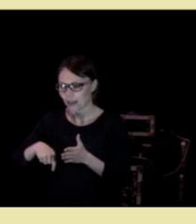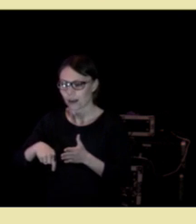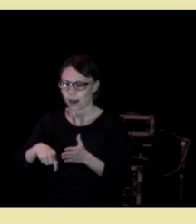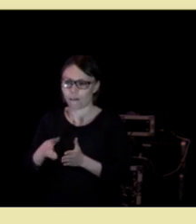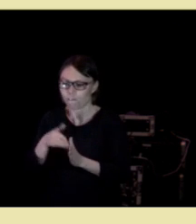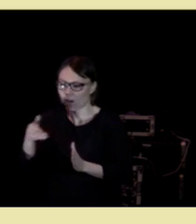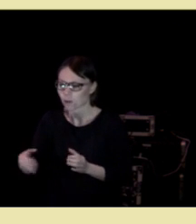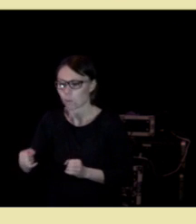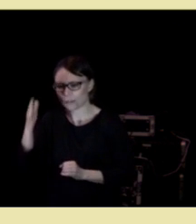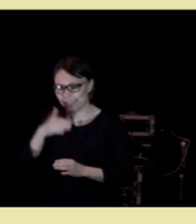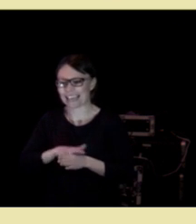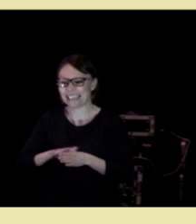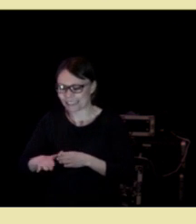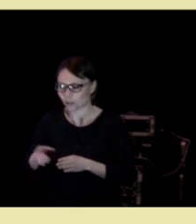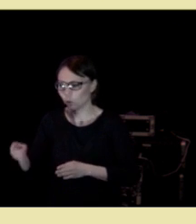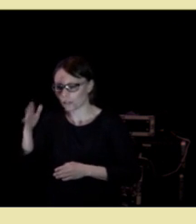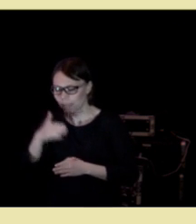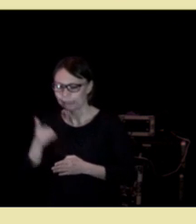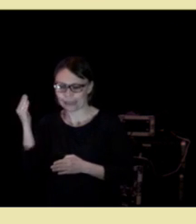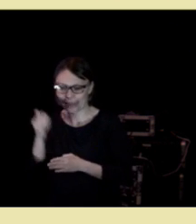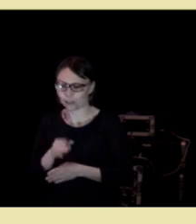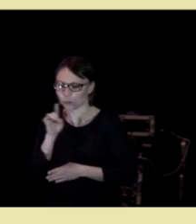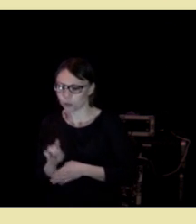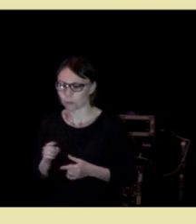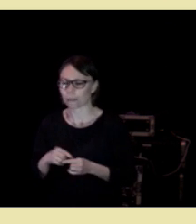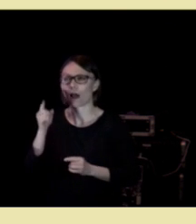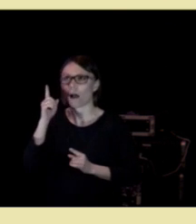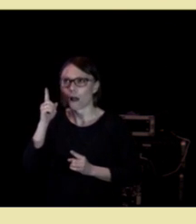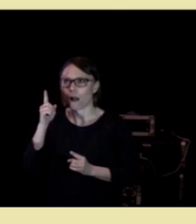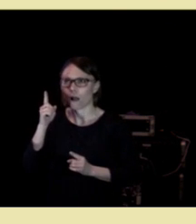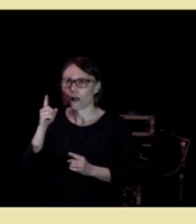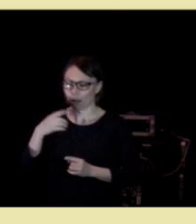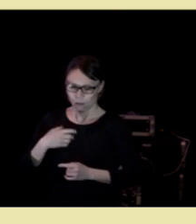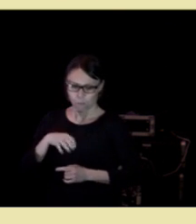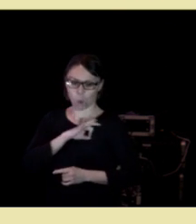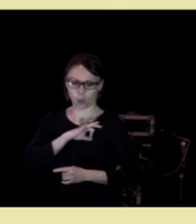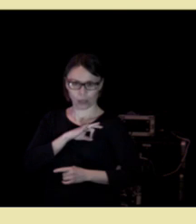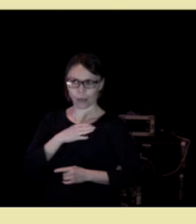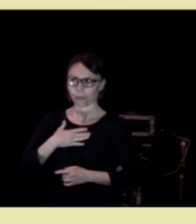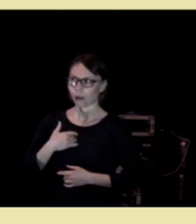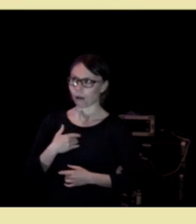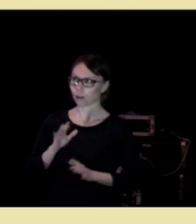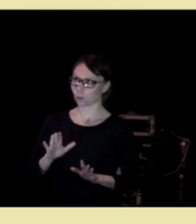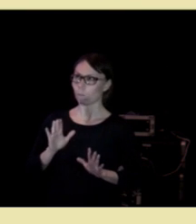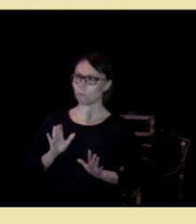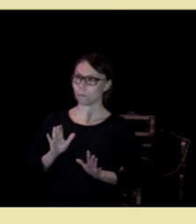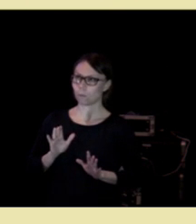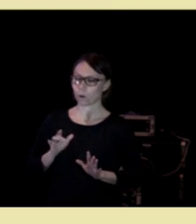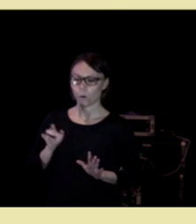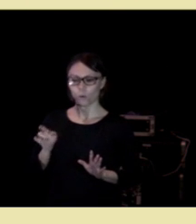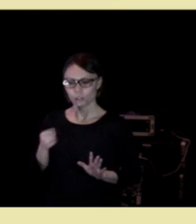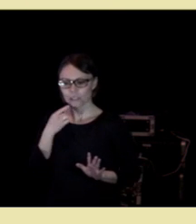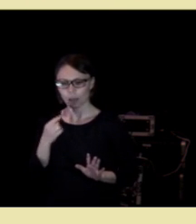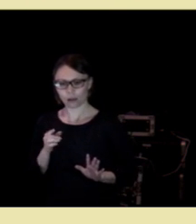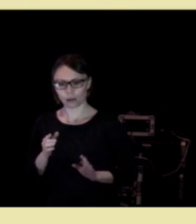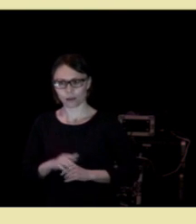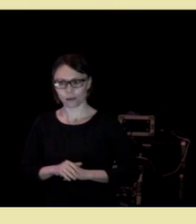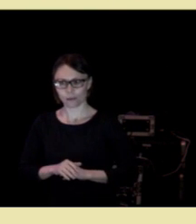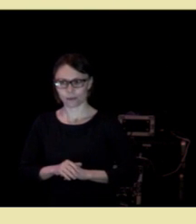hun tenkte egentlig at hun skulle gå rett på spørsmålene, men så husket hun at hun hadde på seg bøtten, og så stoppet hun, og så sa hun, her